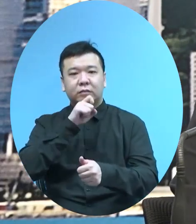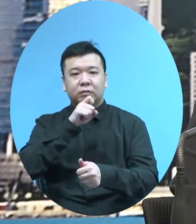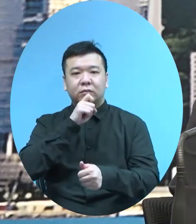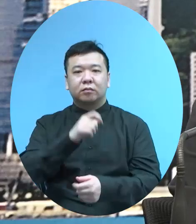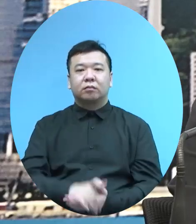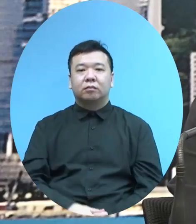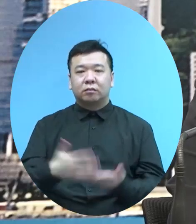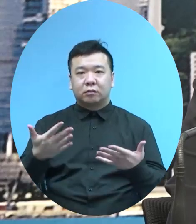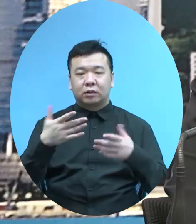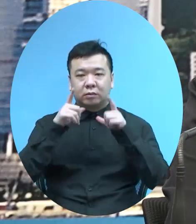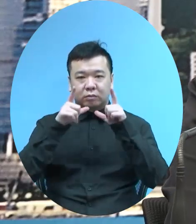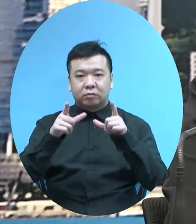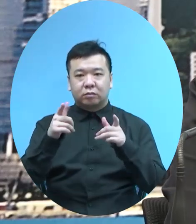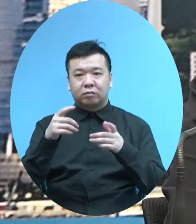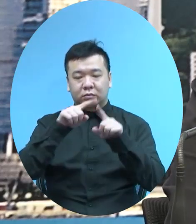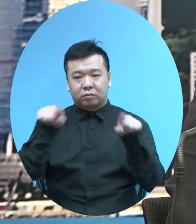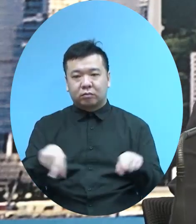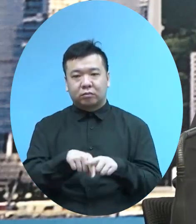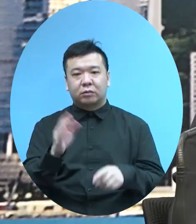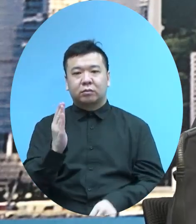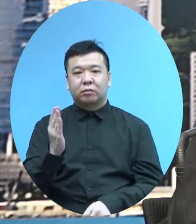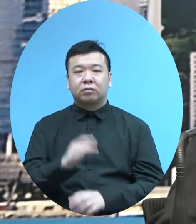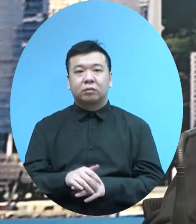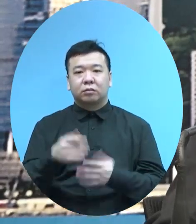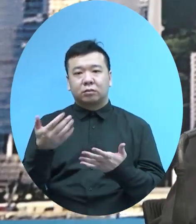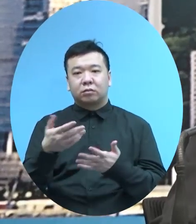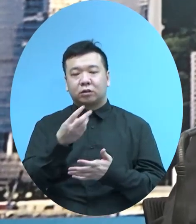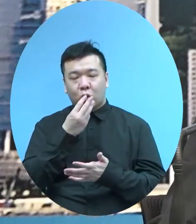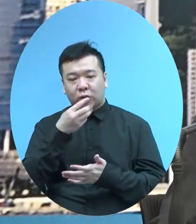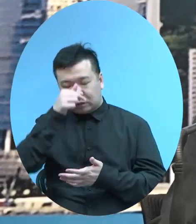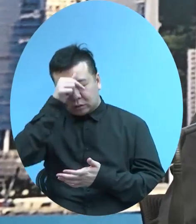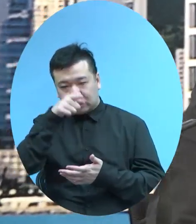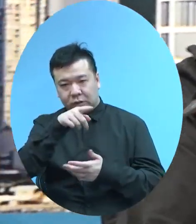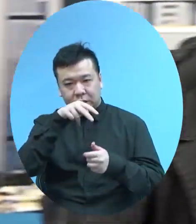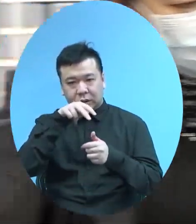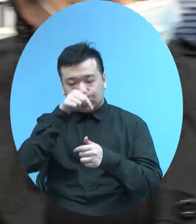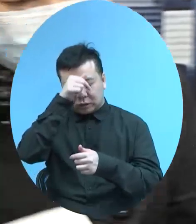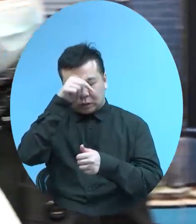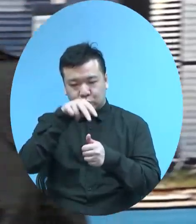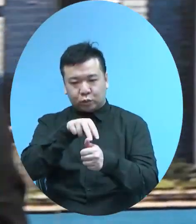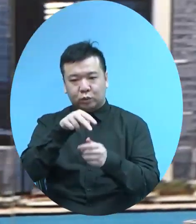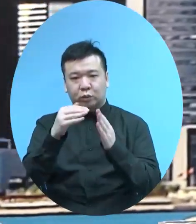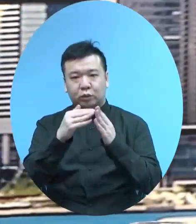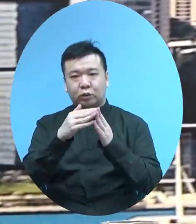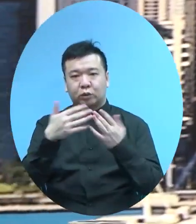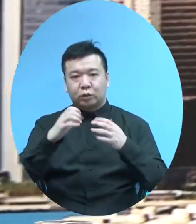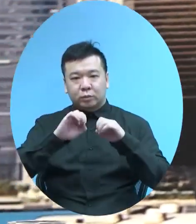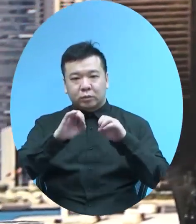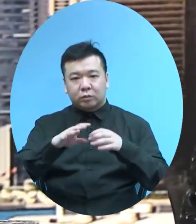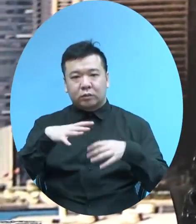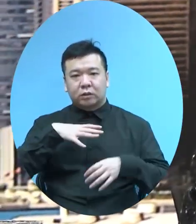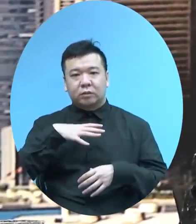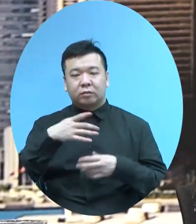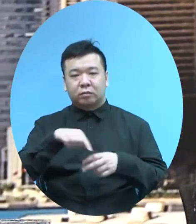今日嘅報告係咁多。 咁而家請何醫生幫我哋匯報下醫管局方面嘅最新情況。 咁多位好。咁喺過